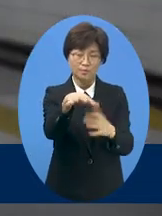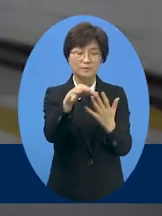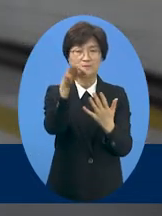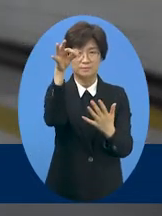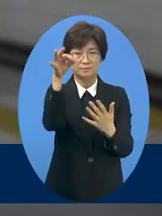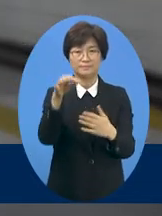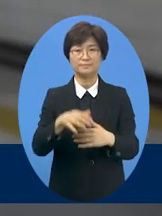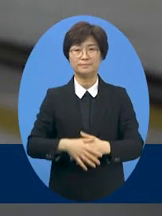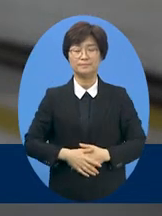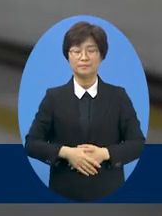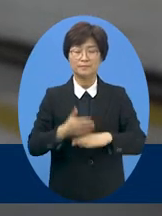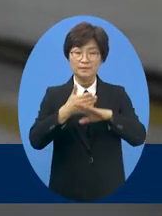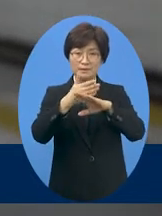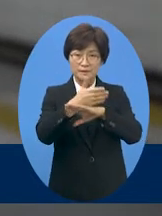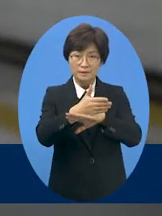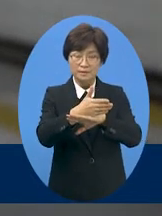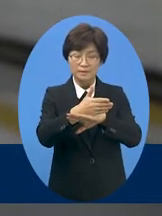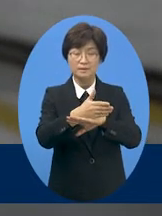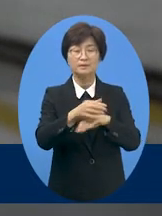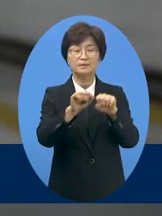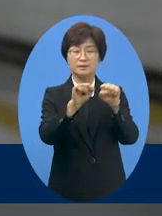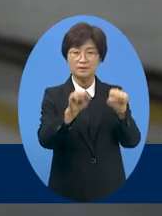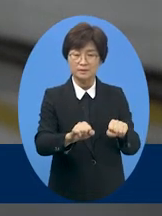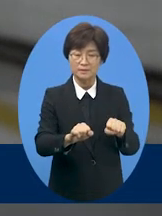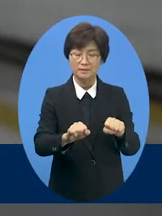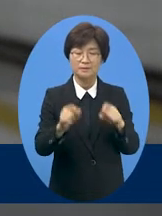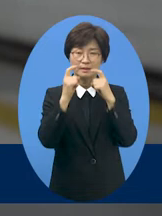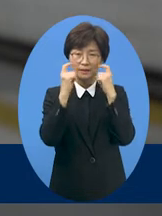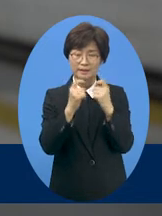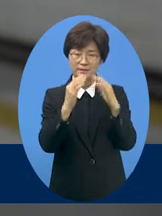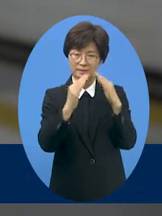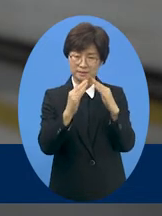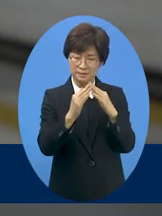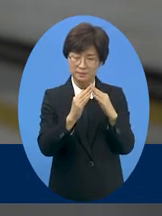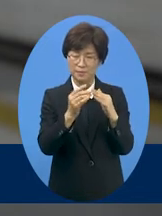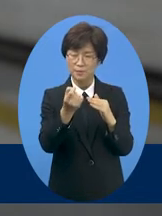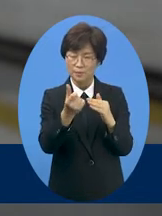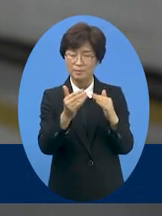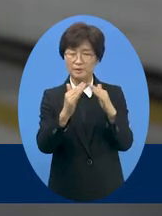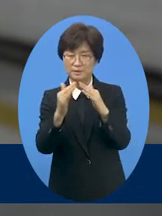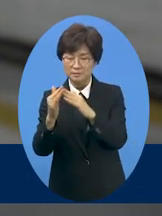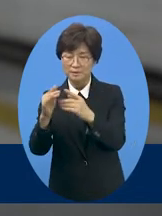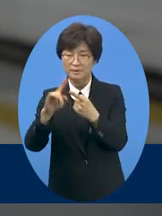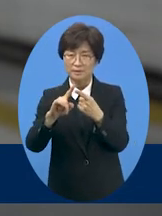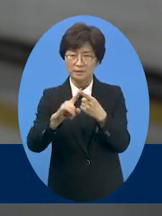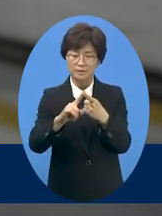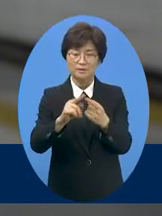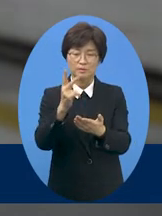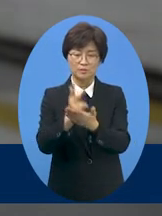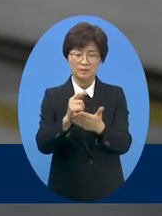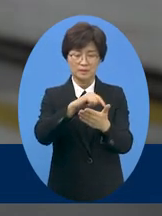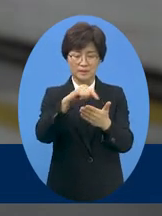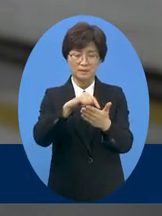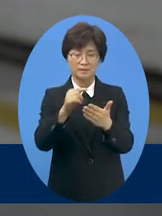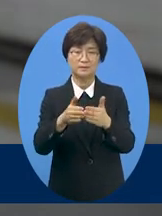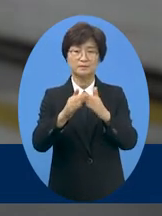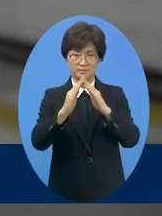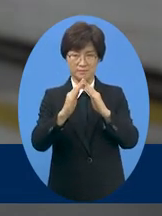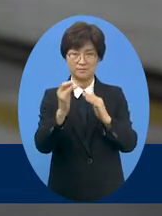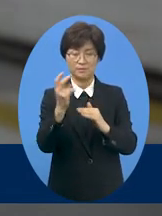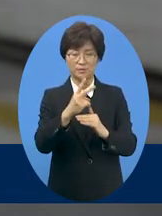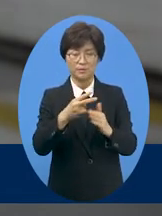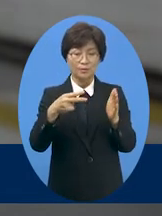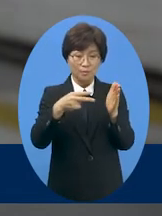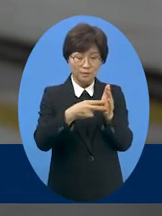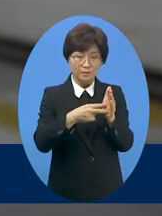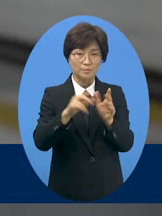선정할 계획입니다 완속 충전기는 단독주택 연립 다세대주택 등 주거 진 의 주차장을 중심으로